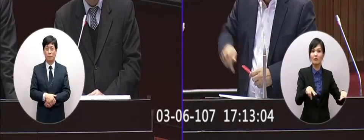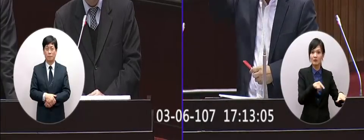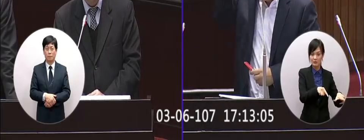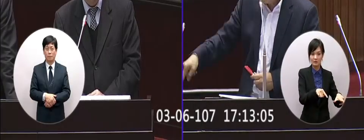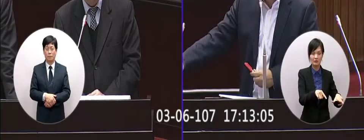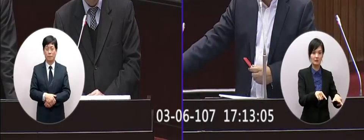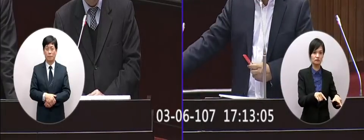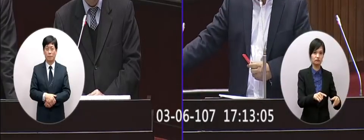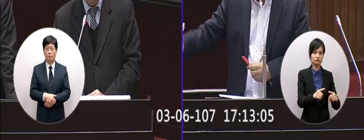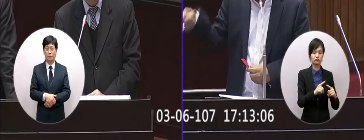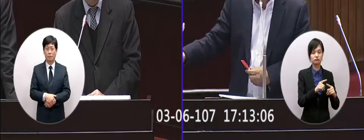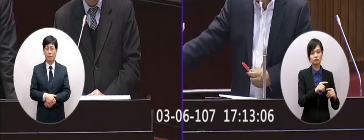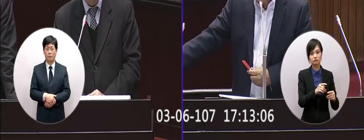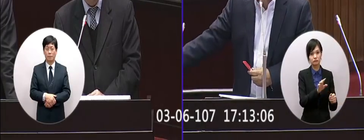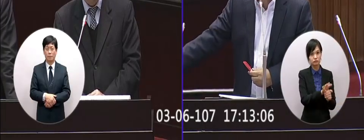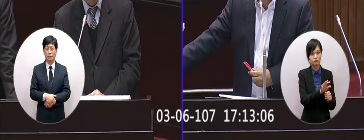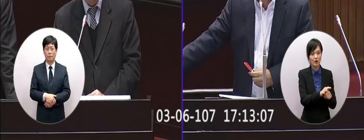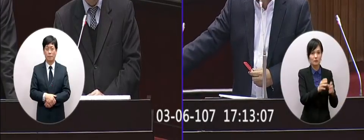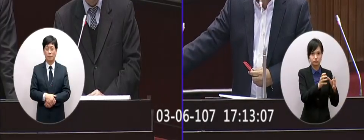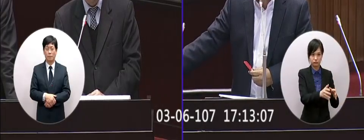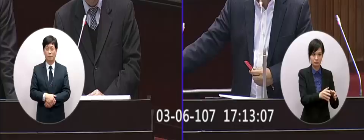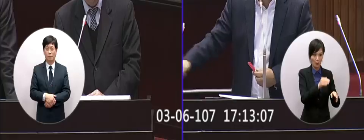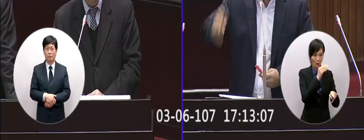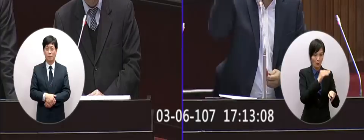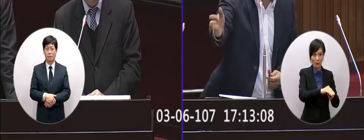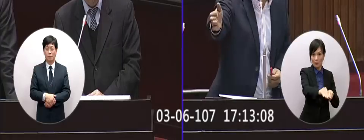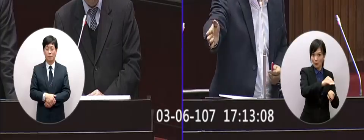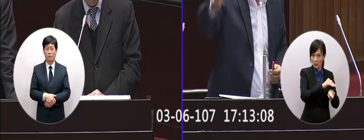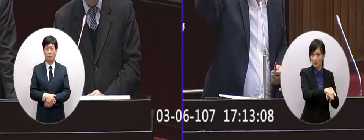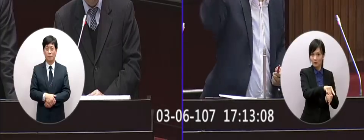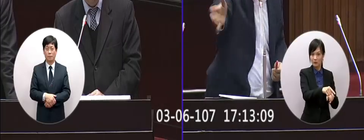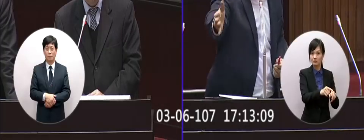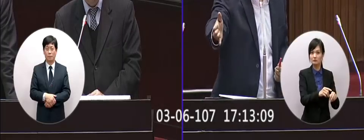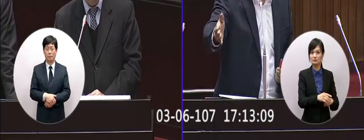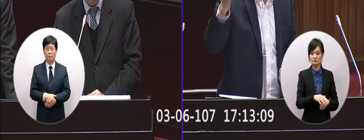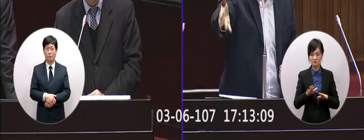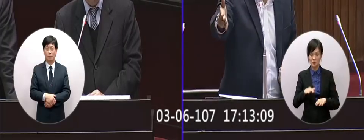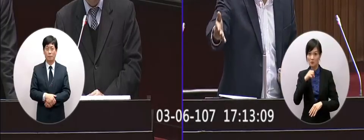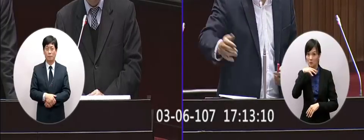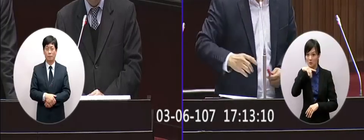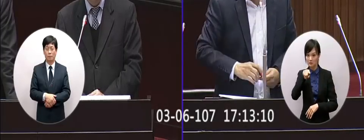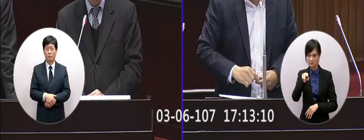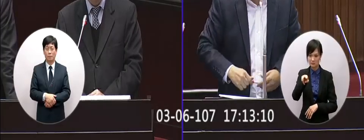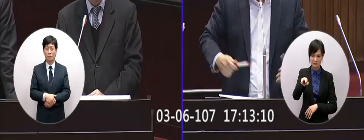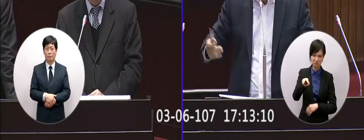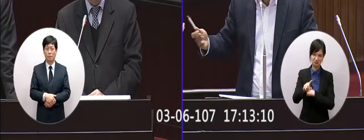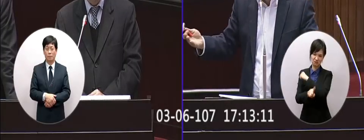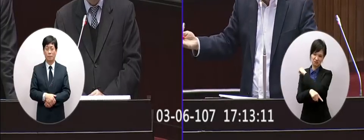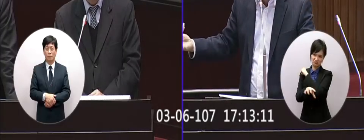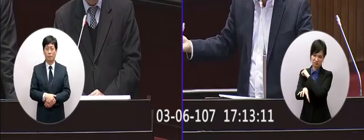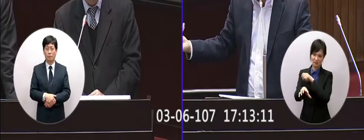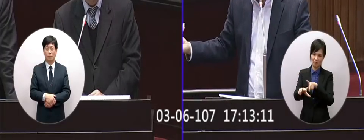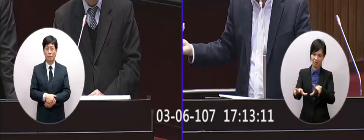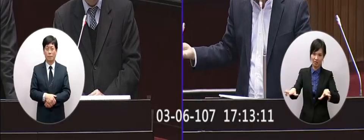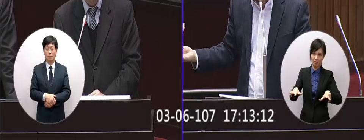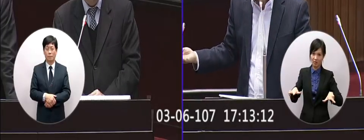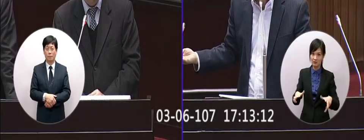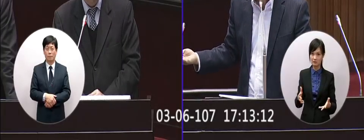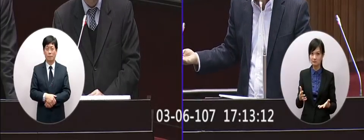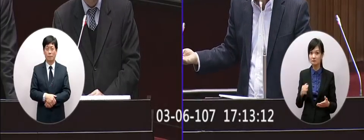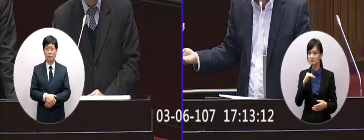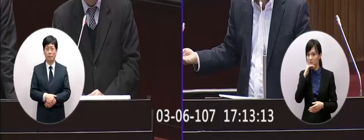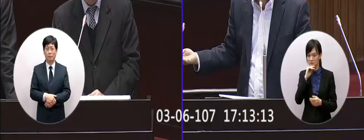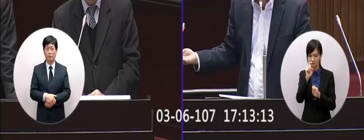况屏东，你现在看是末端呢，10年后、15年后、20年后。不是末